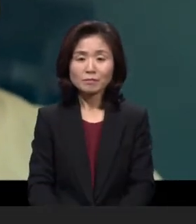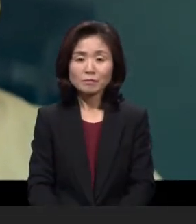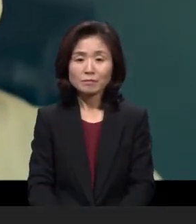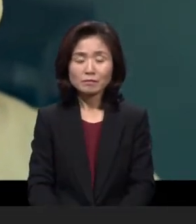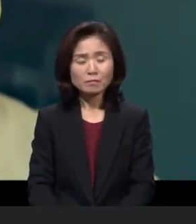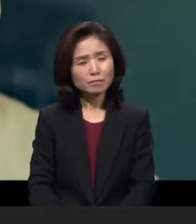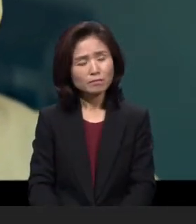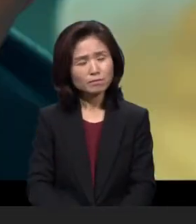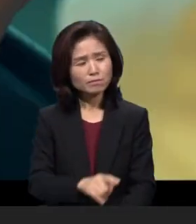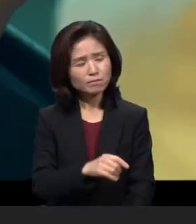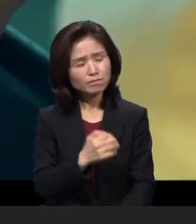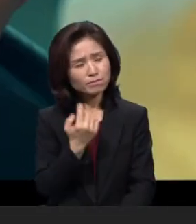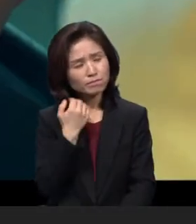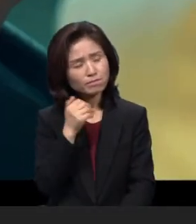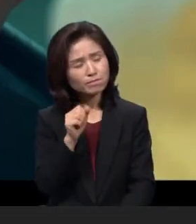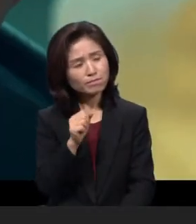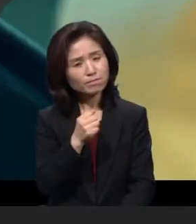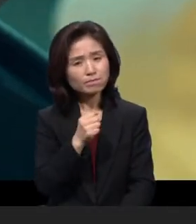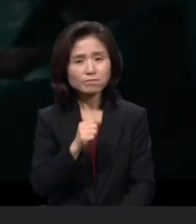민기현 씨?